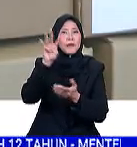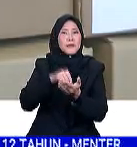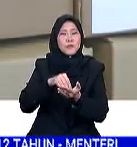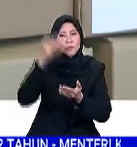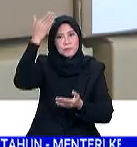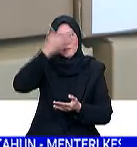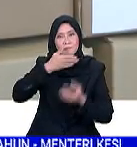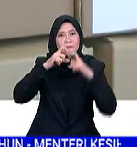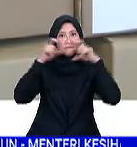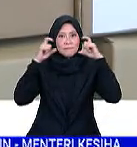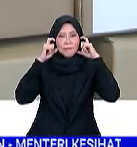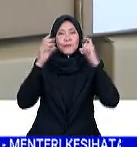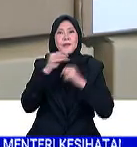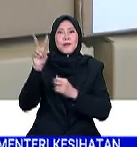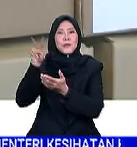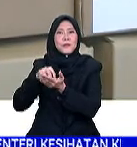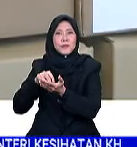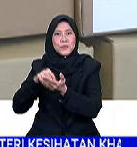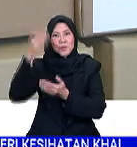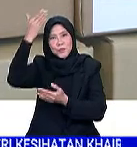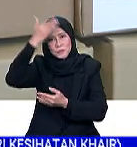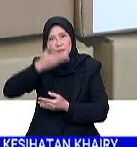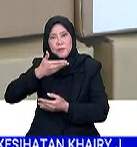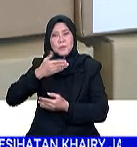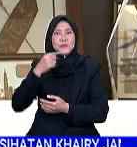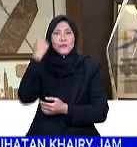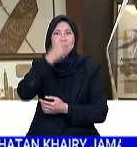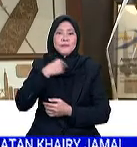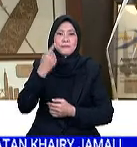muka dan 2,000 unit pelindung muka.